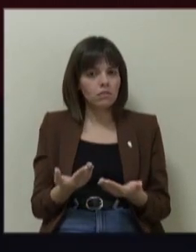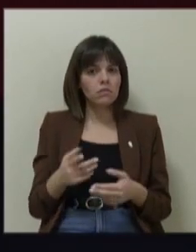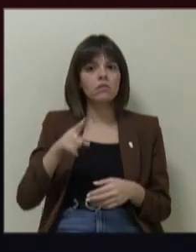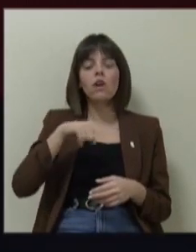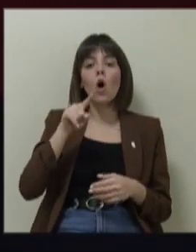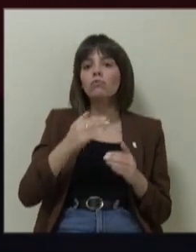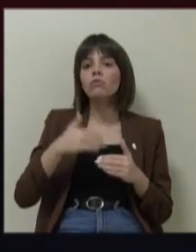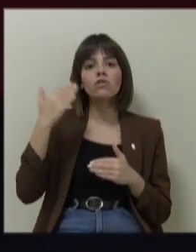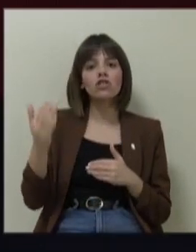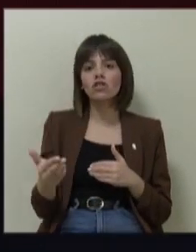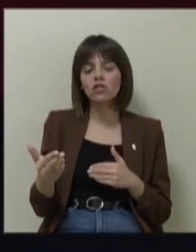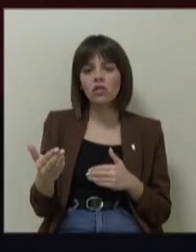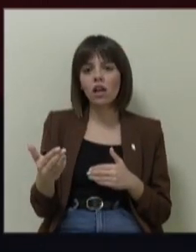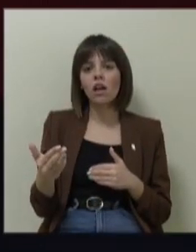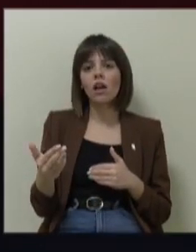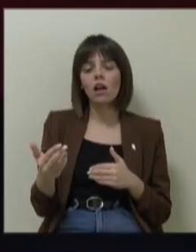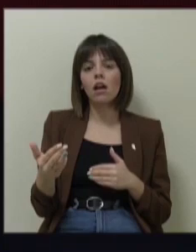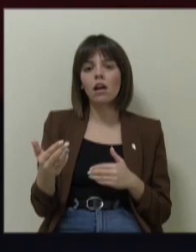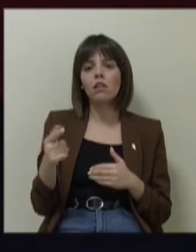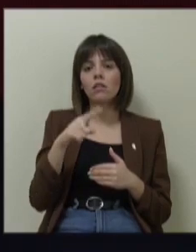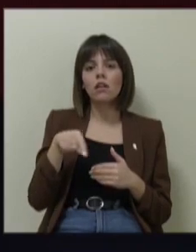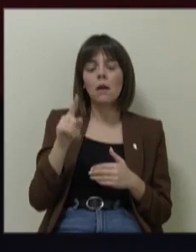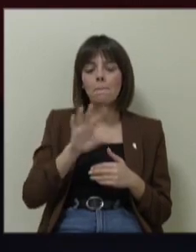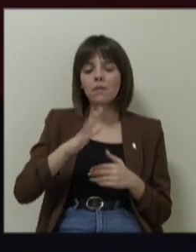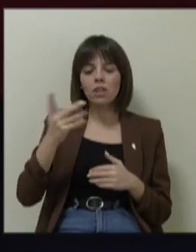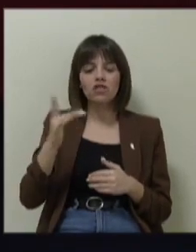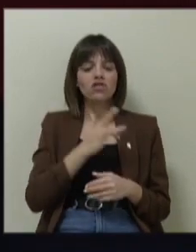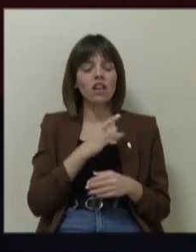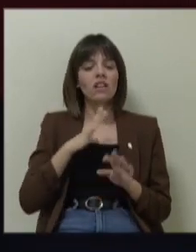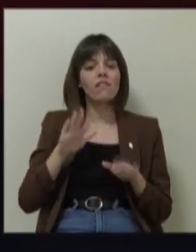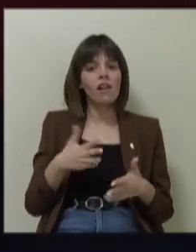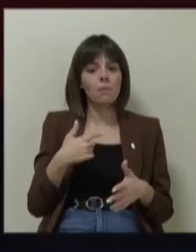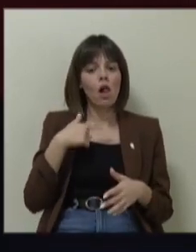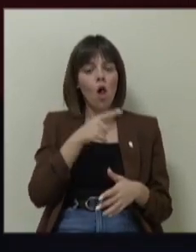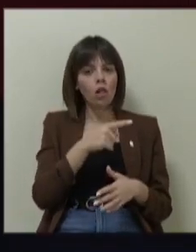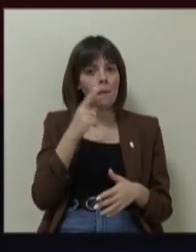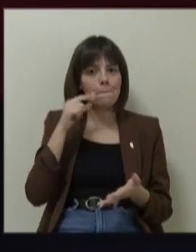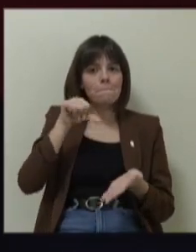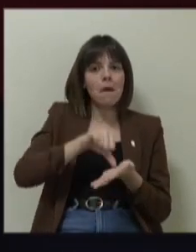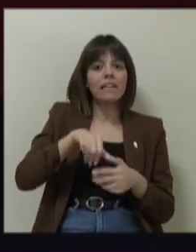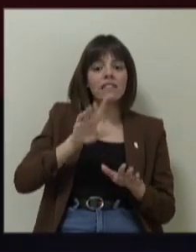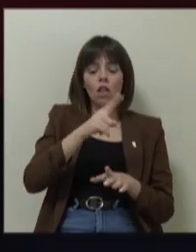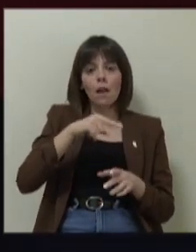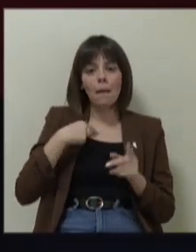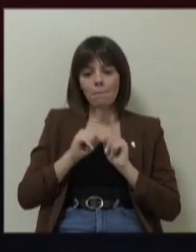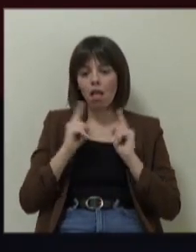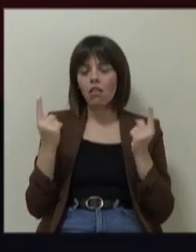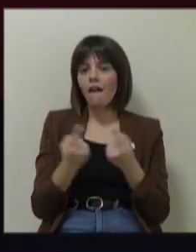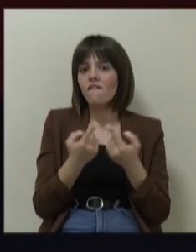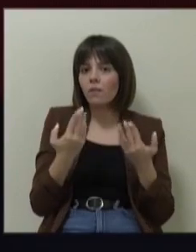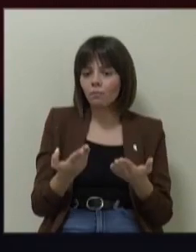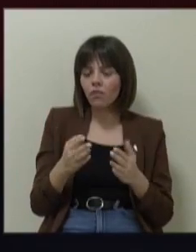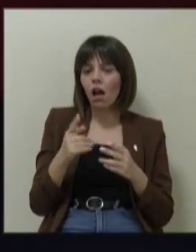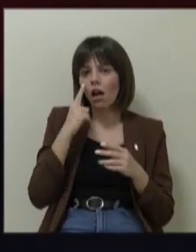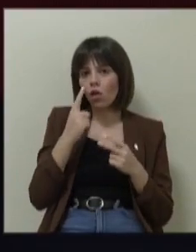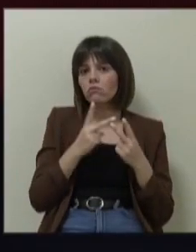dışında, benim dışında birçok başka canlı var ve ben onların merkezinde değilim. Onlar da benim etrafımda